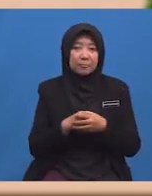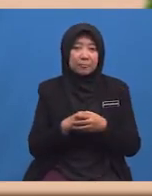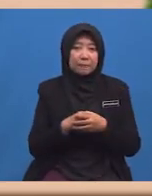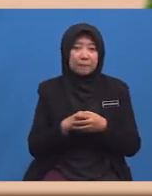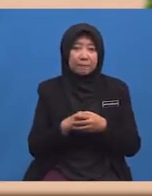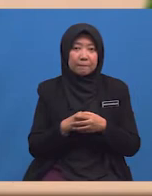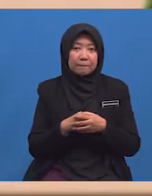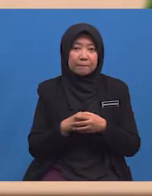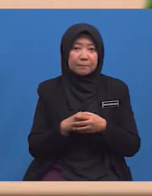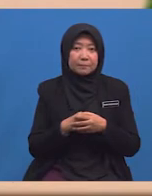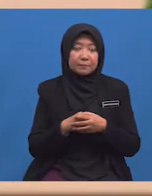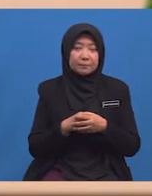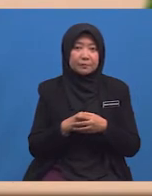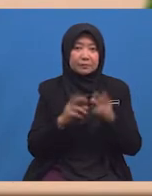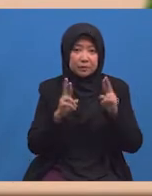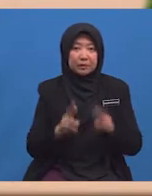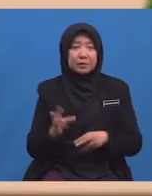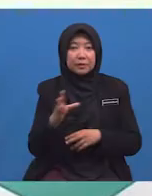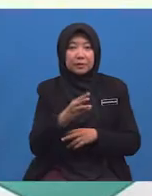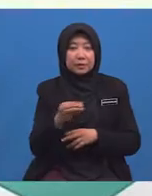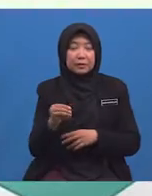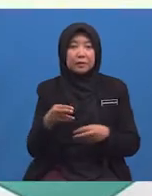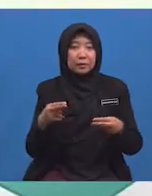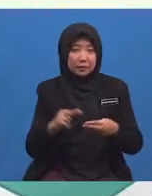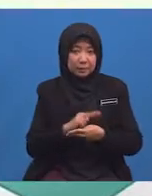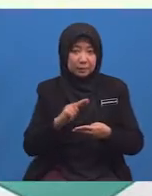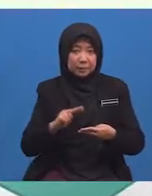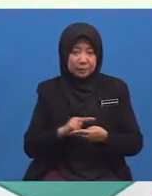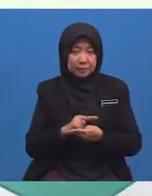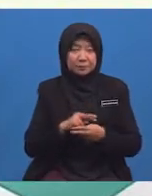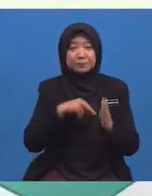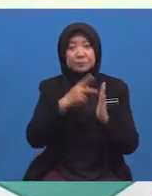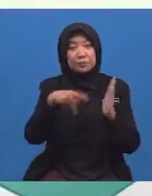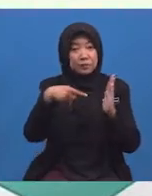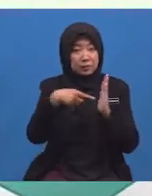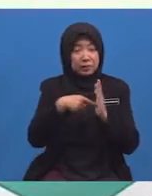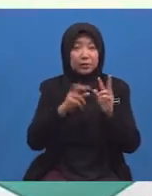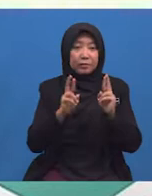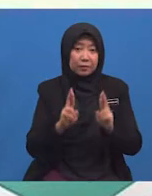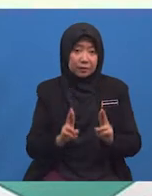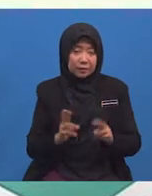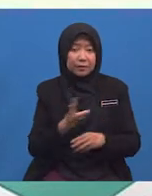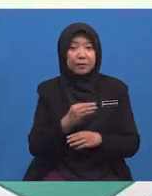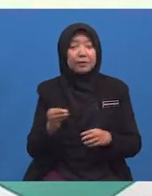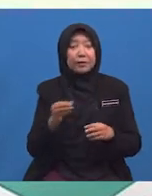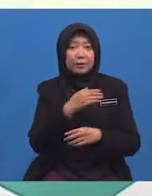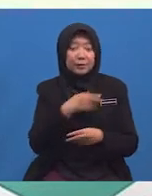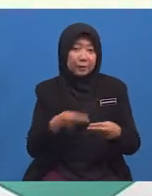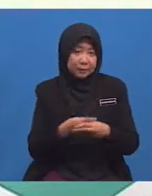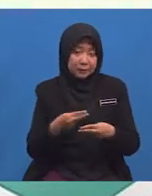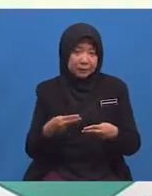iaitu rakyat dan hamba. Antara peranan yang dimainkan oleh rakyat dan hamba